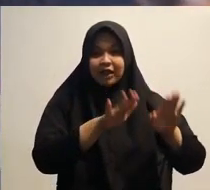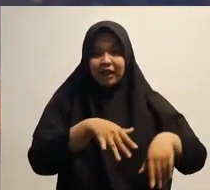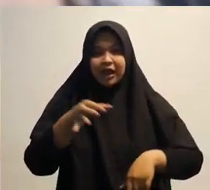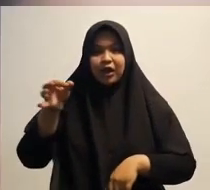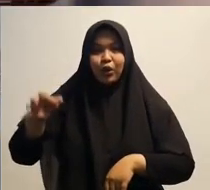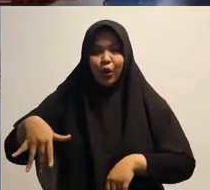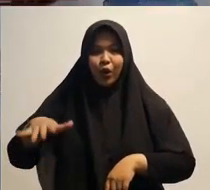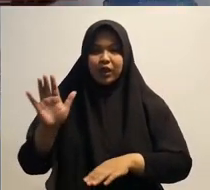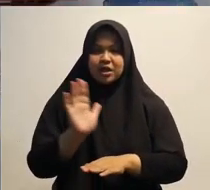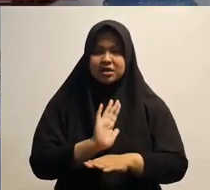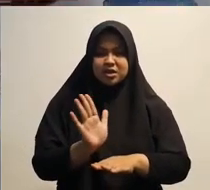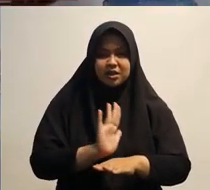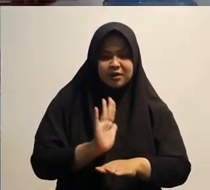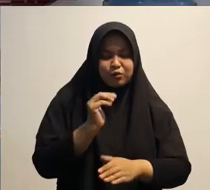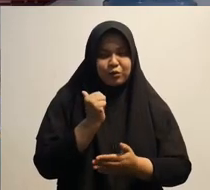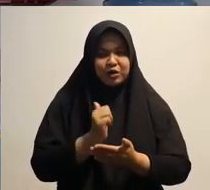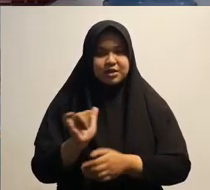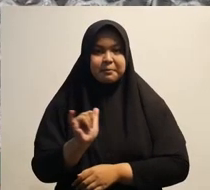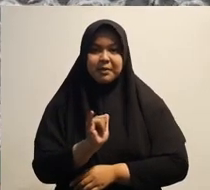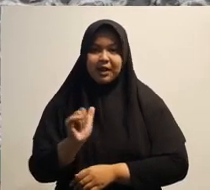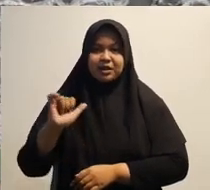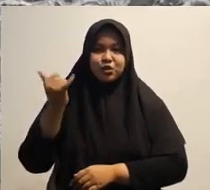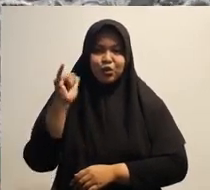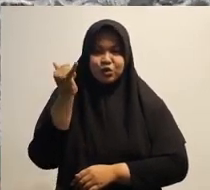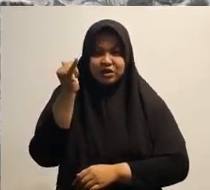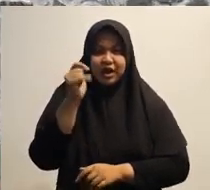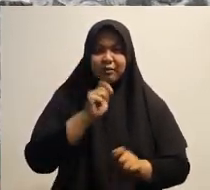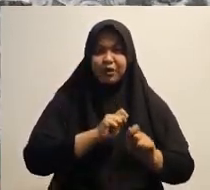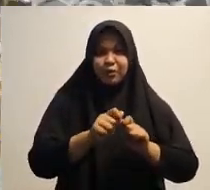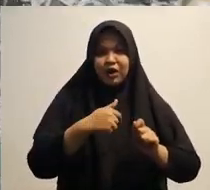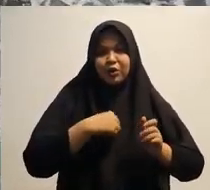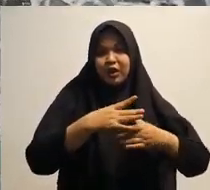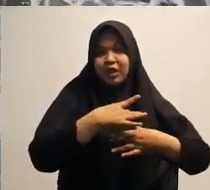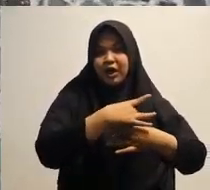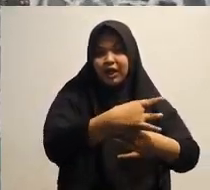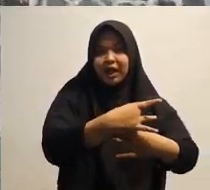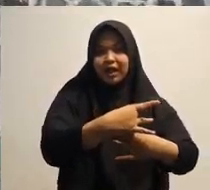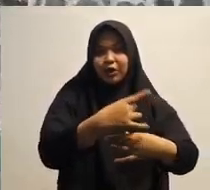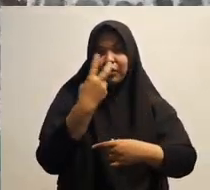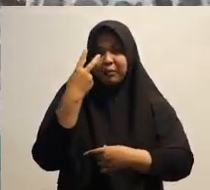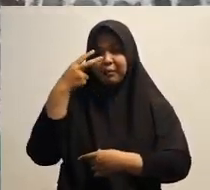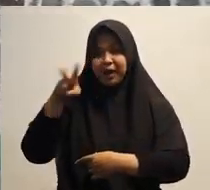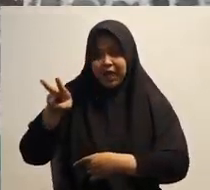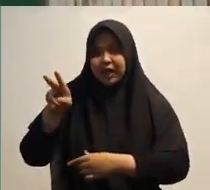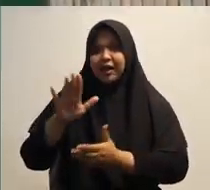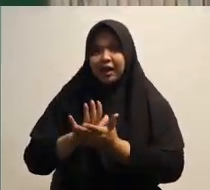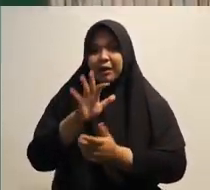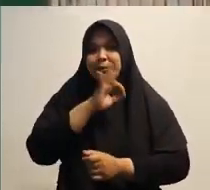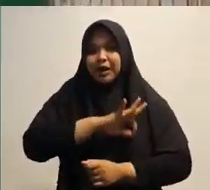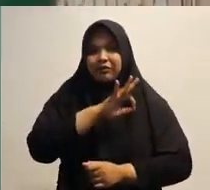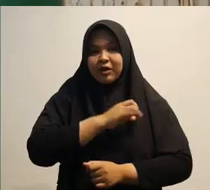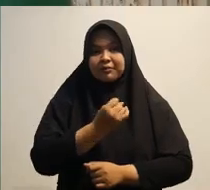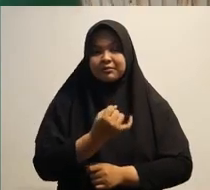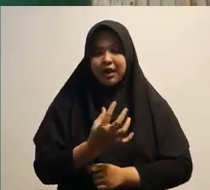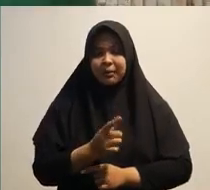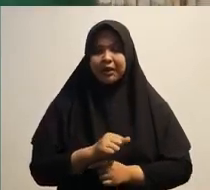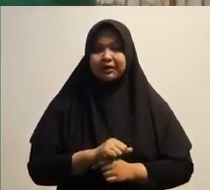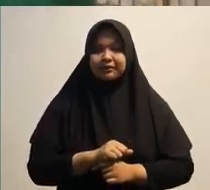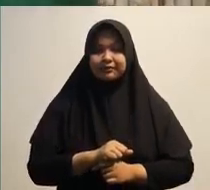Tinggal di kota yang sangat sibuk seperti Jogja membuatku tertarik untuk melihat dan memanfaatkan beberapa